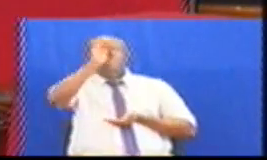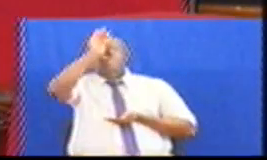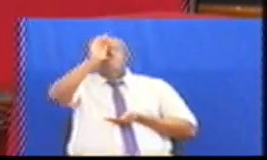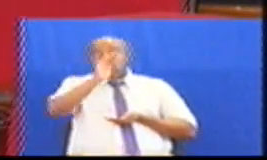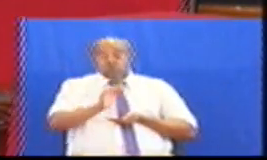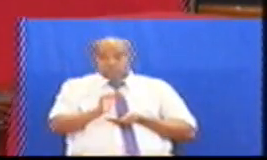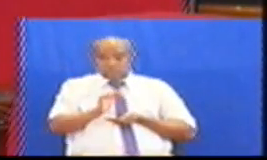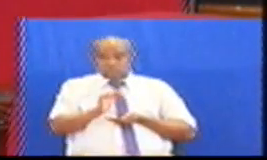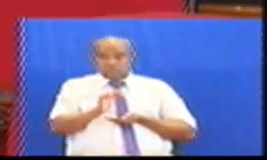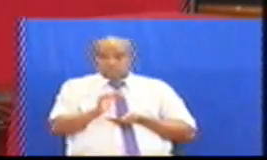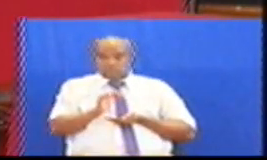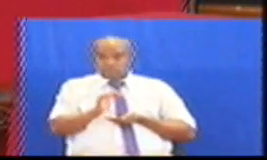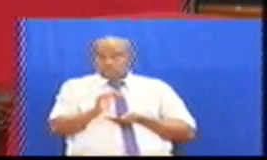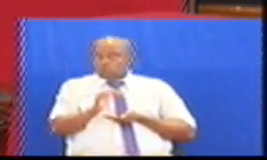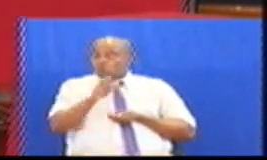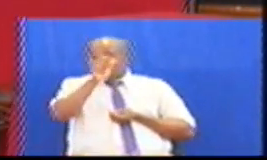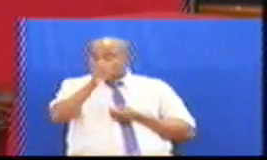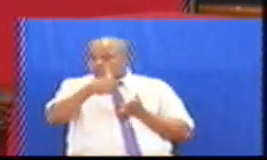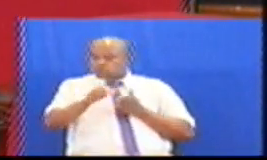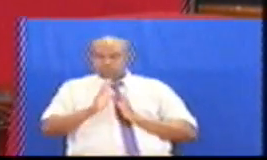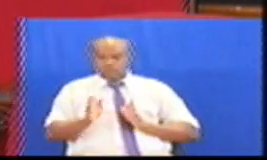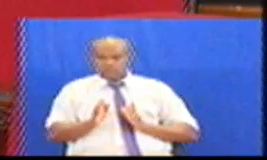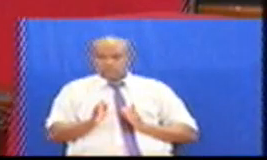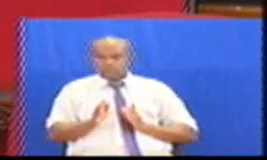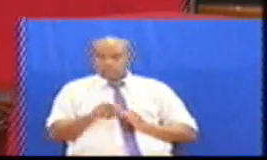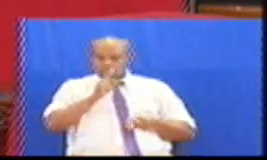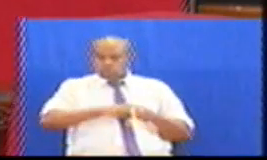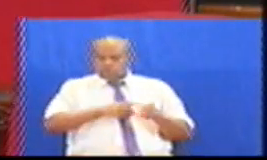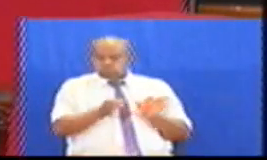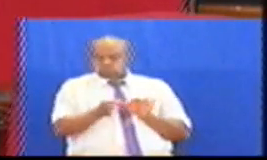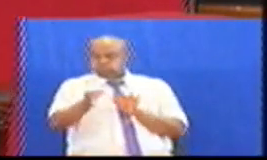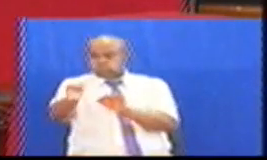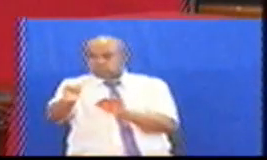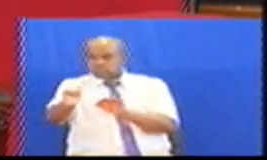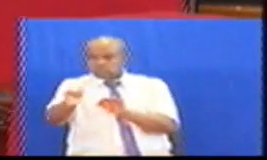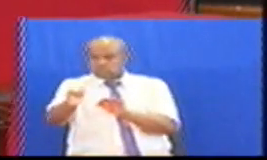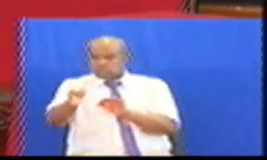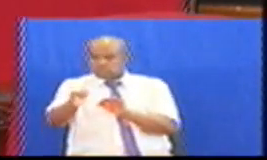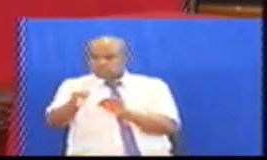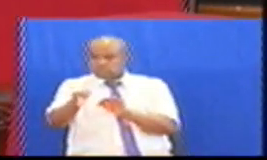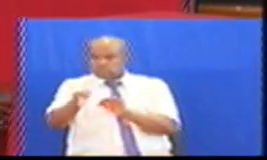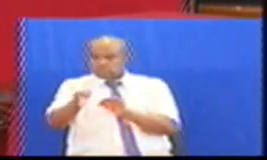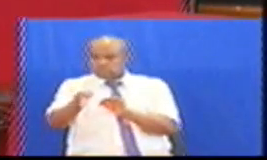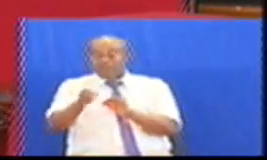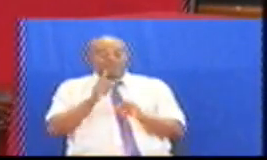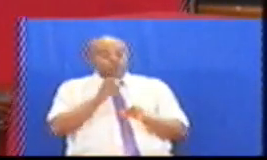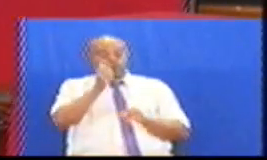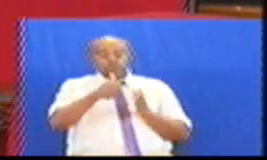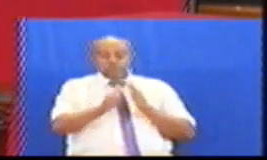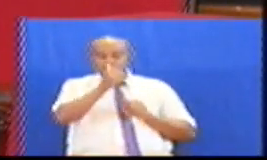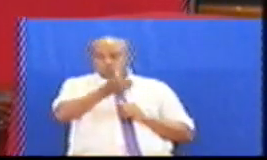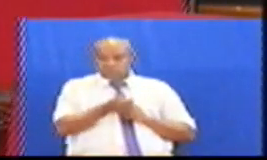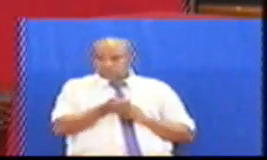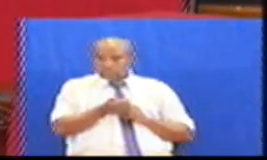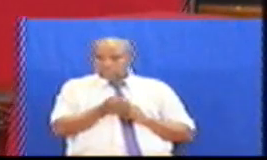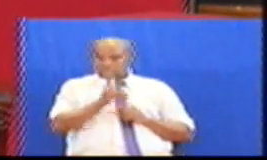kadhia ya kuweza kulipa kulazimisha ama wadaiwa kama wajibu wao kulipa mikopo yao kwa kila mwezi kwa kipindi cha